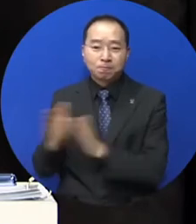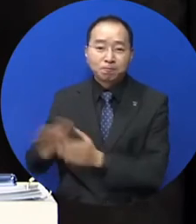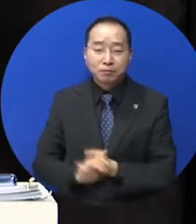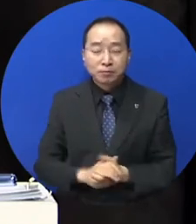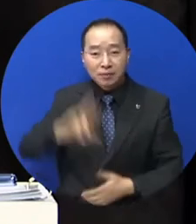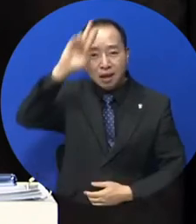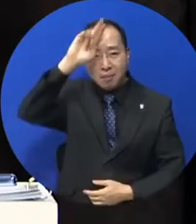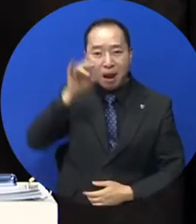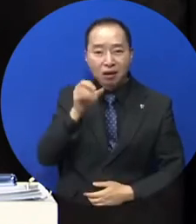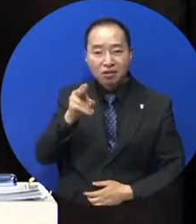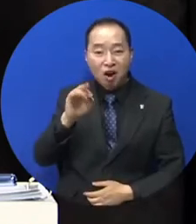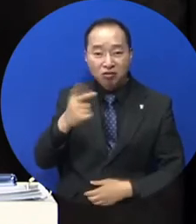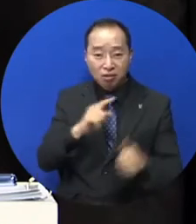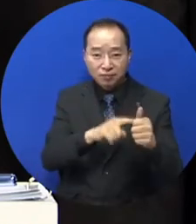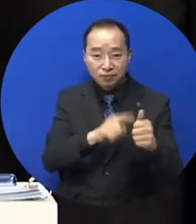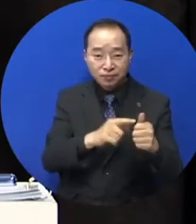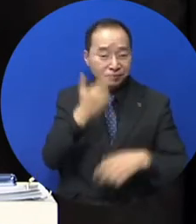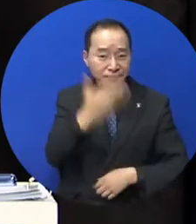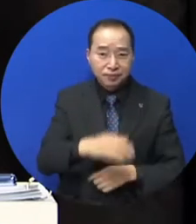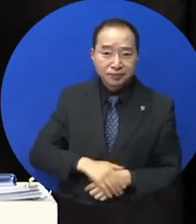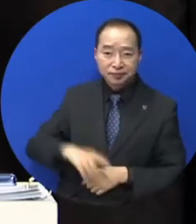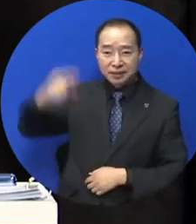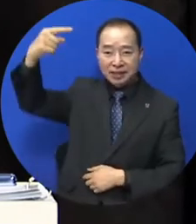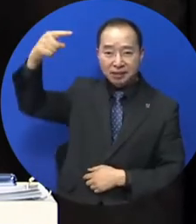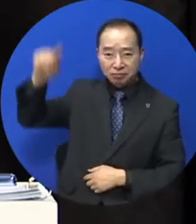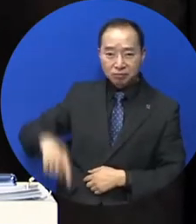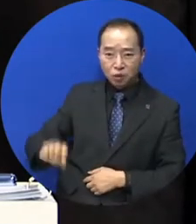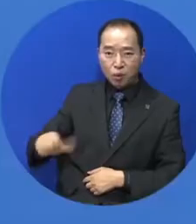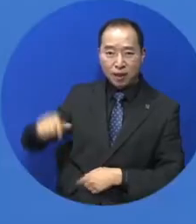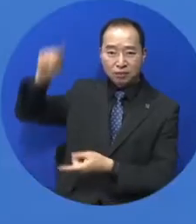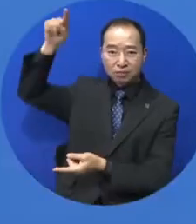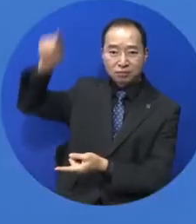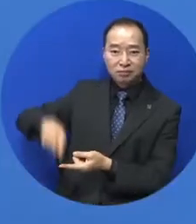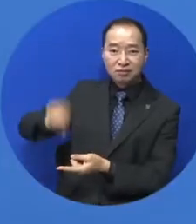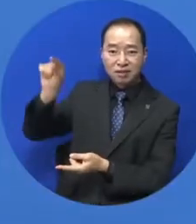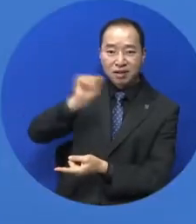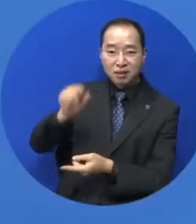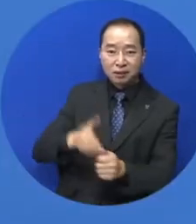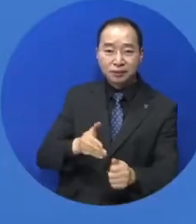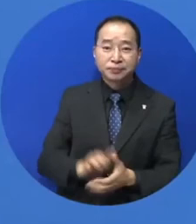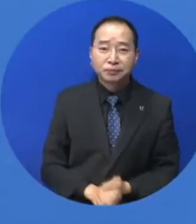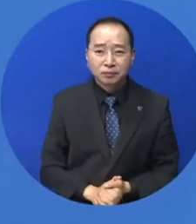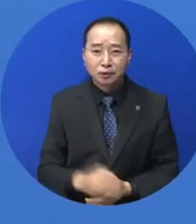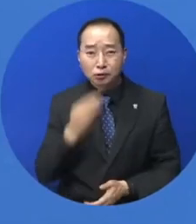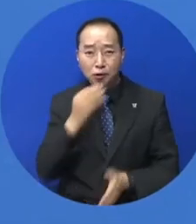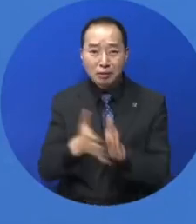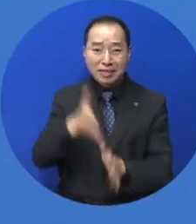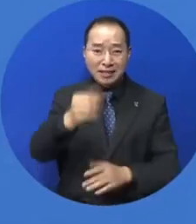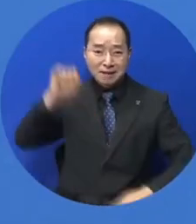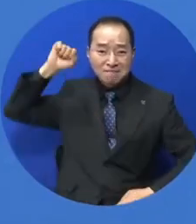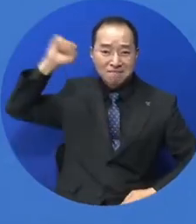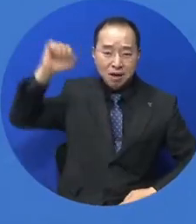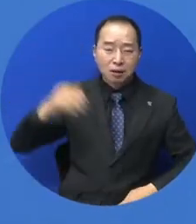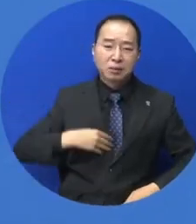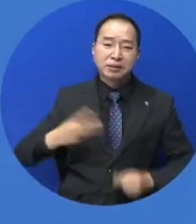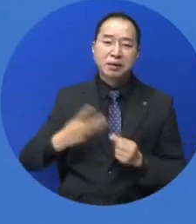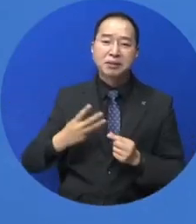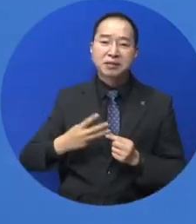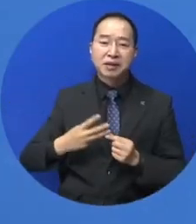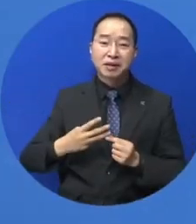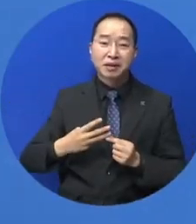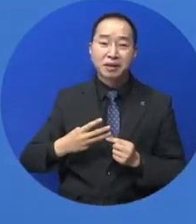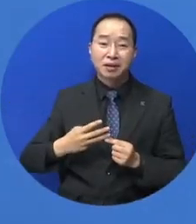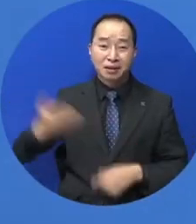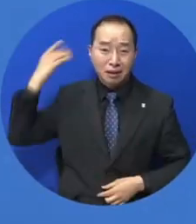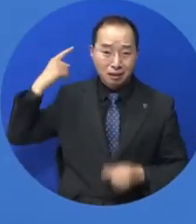박영선 후보도 1번에서부터 500번 사이 번호 하나 선택해 주시기 네. 바랍니다. 저는 이번에 서울시장에 도전하는 것이 세 번째입니다.